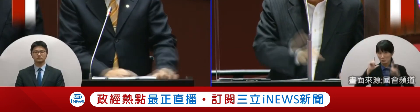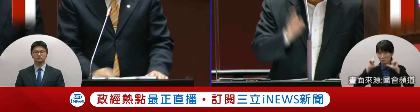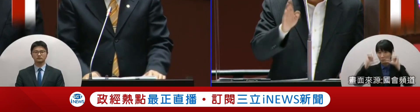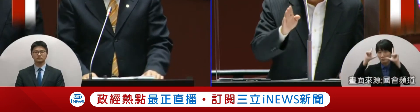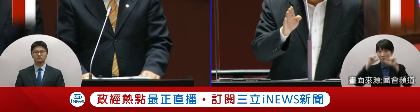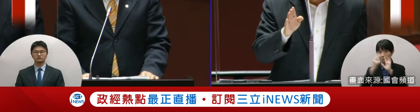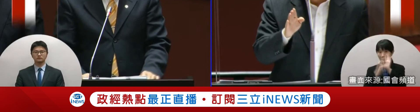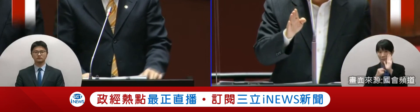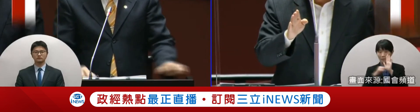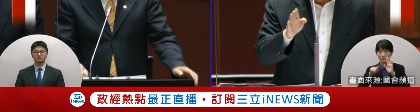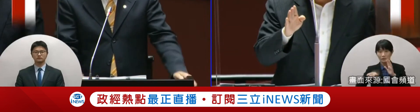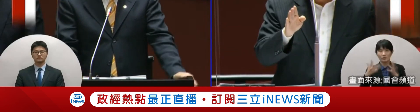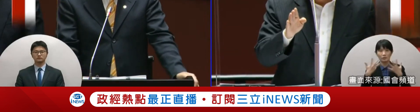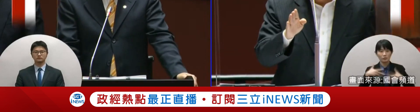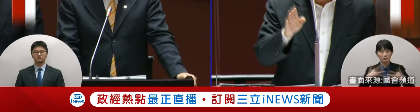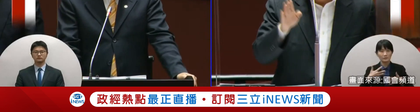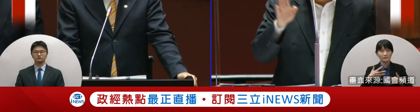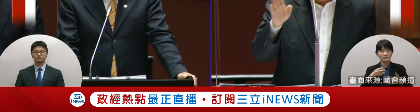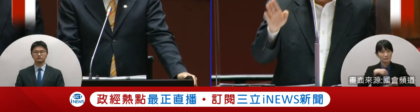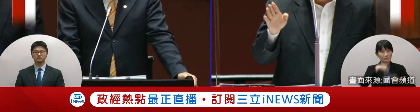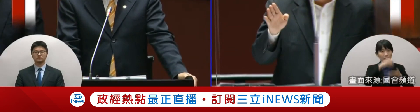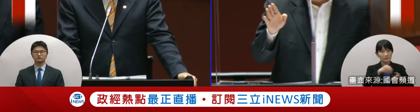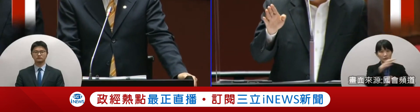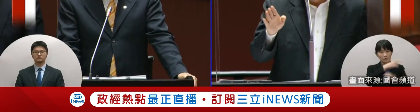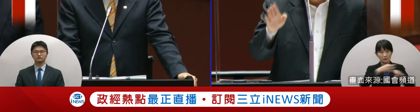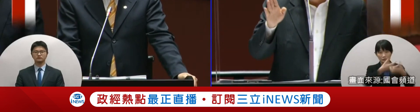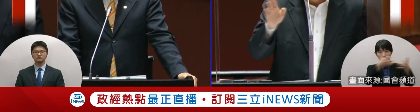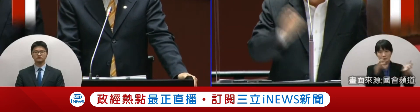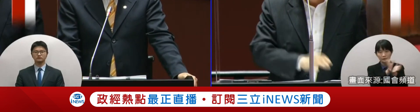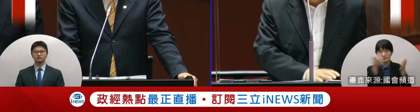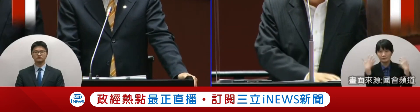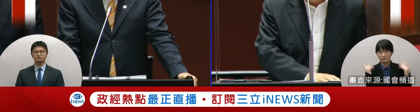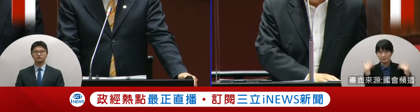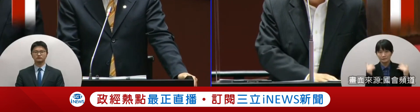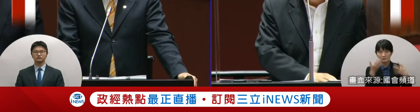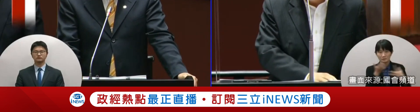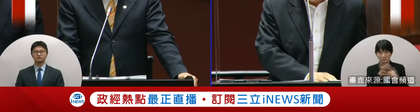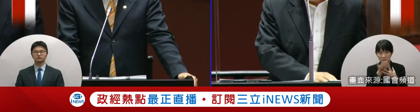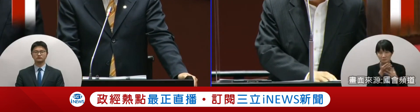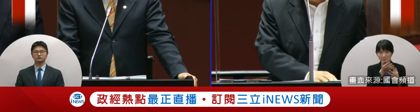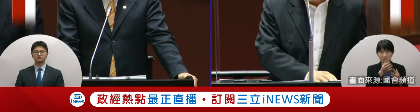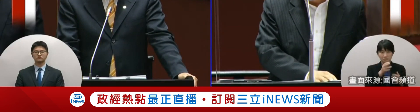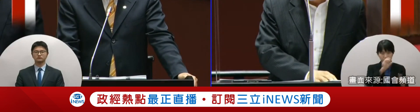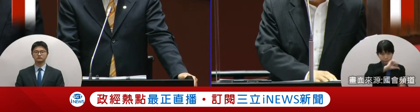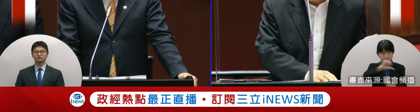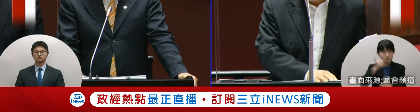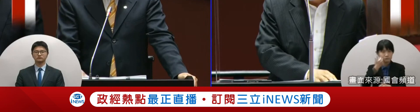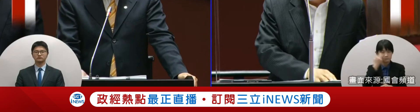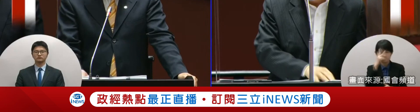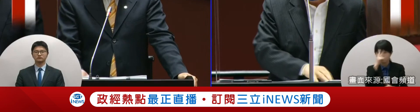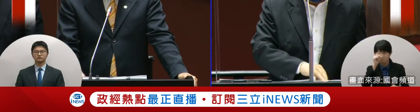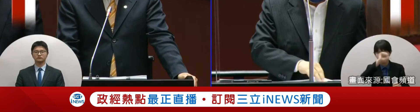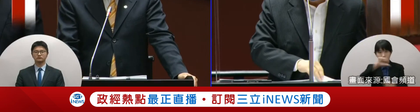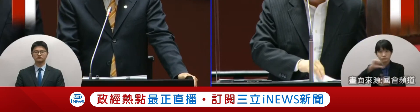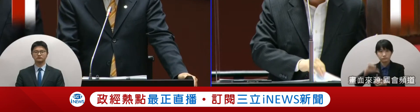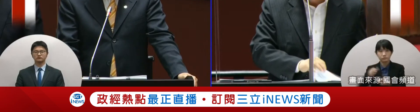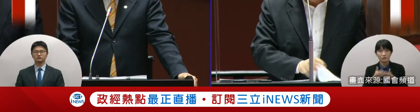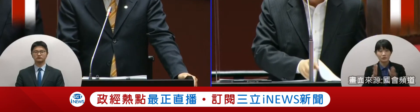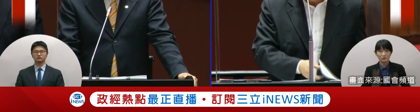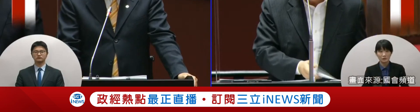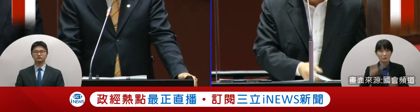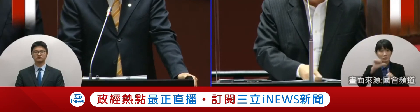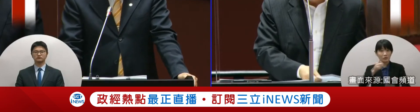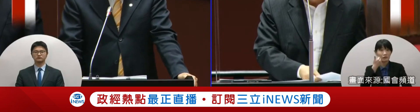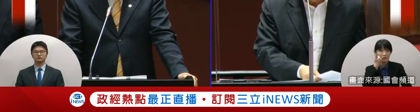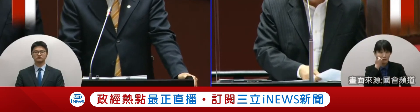说这个问题已经移到经济部那边去，要对这事情做惩处。但所以说你现在惩处的对象是